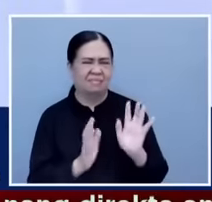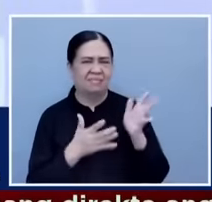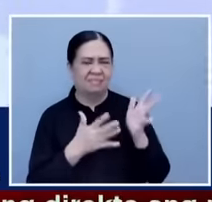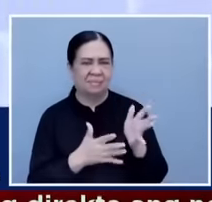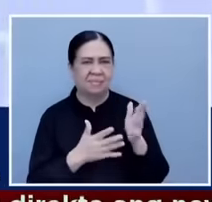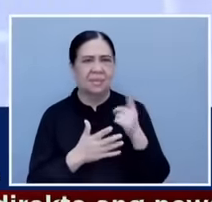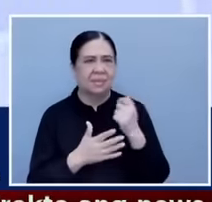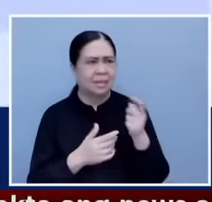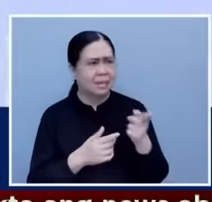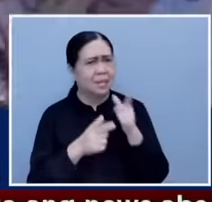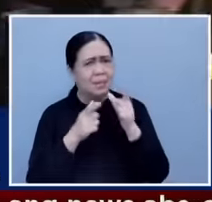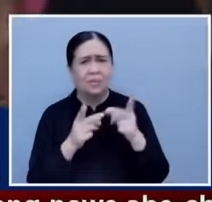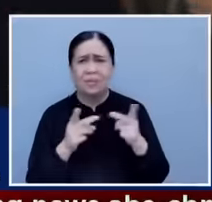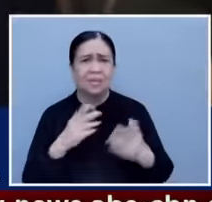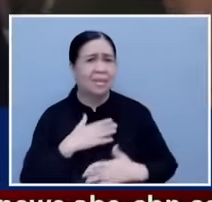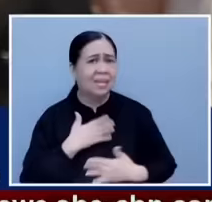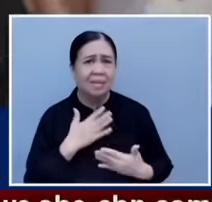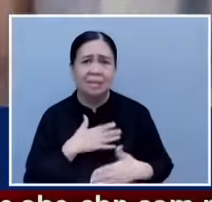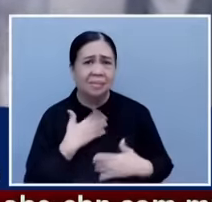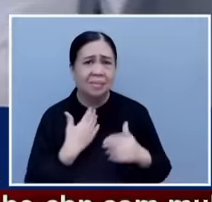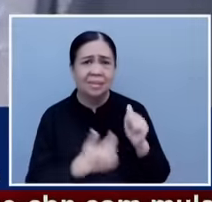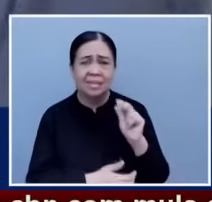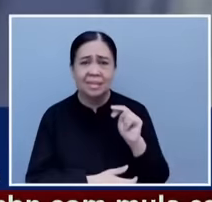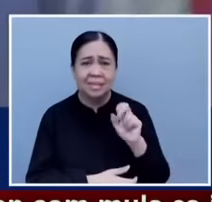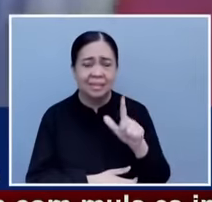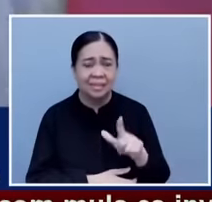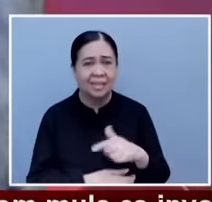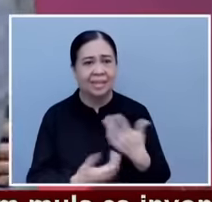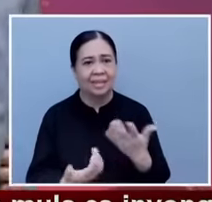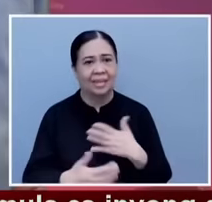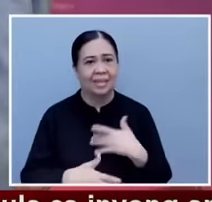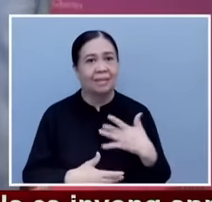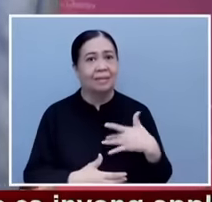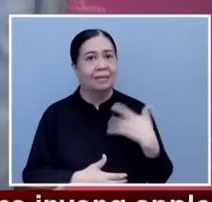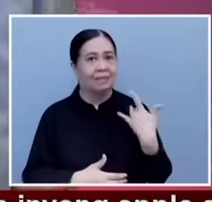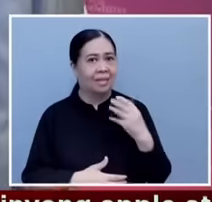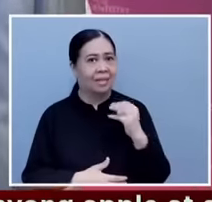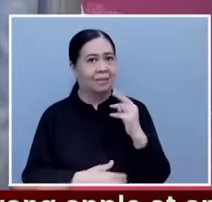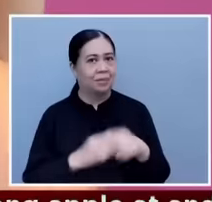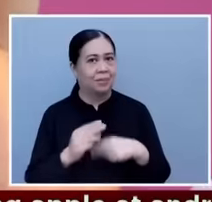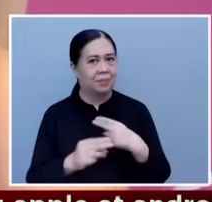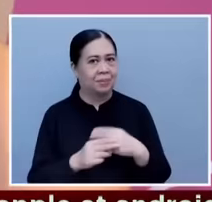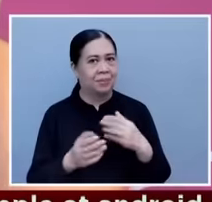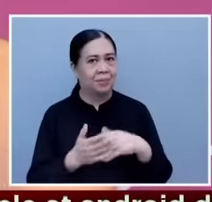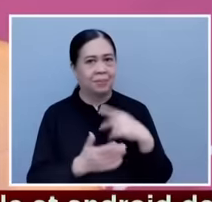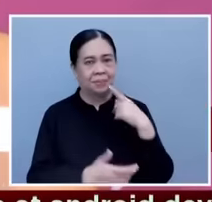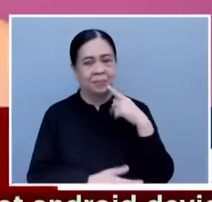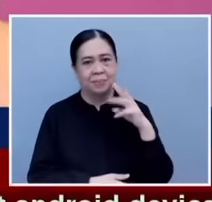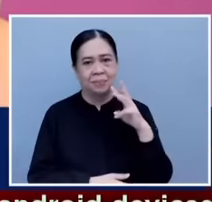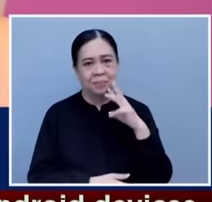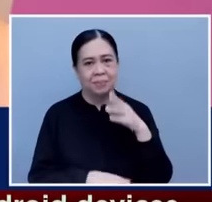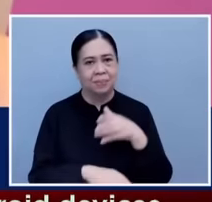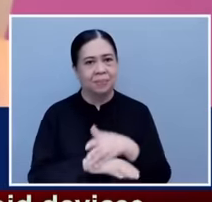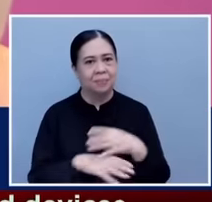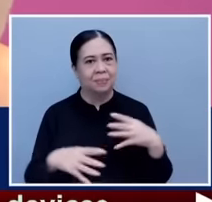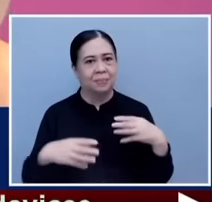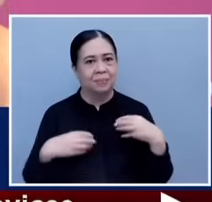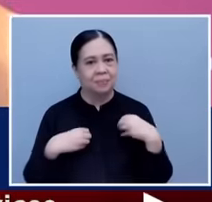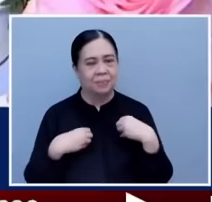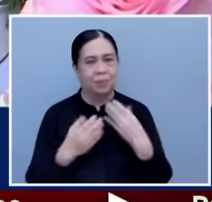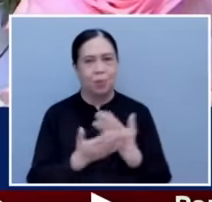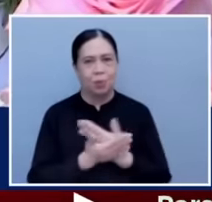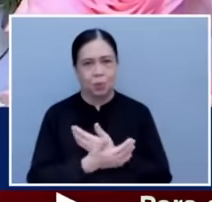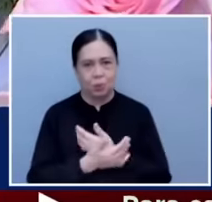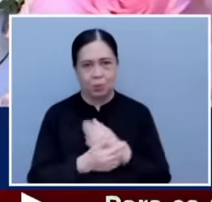because I see she's so happy eh. Speaking of happy, feeling Miss Universe ulit si Pia Wurtzbach matapos makatanggap ng bagong